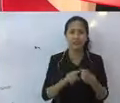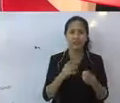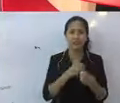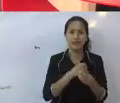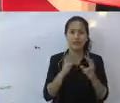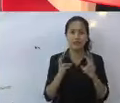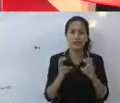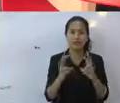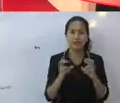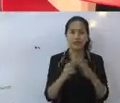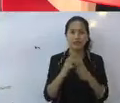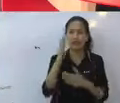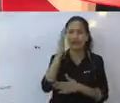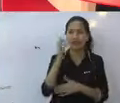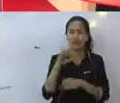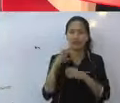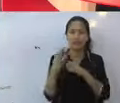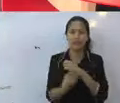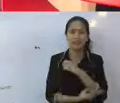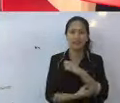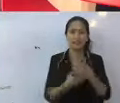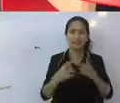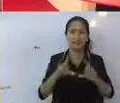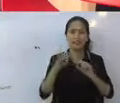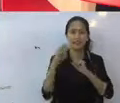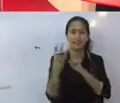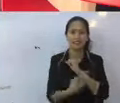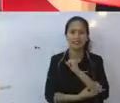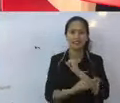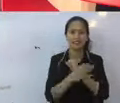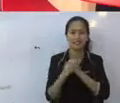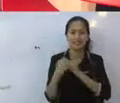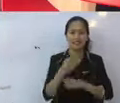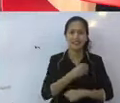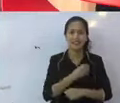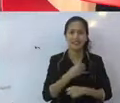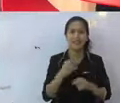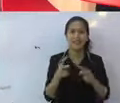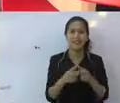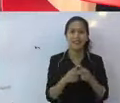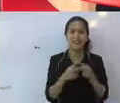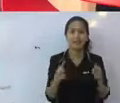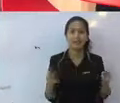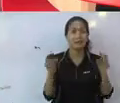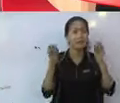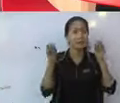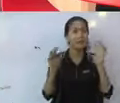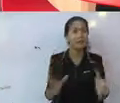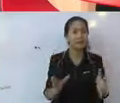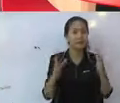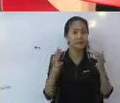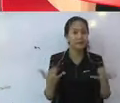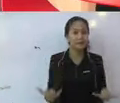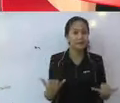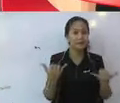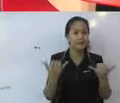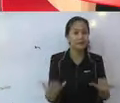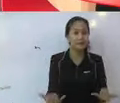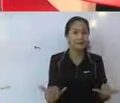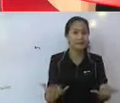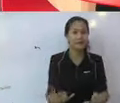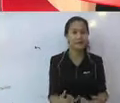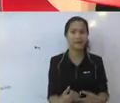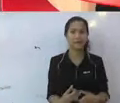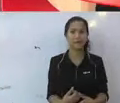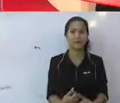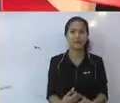ay i-welcome po natin. Let's all welcome ang ating tagapagsalita ngayong araw po na ito. May intro ba yan? May